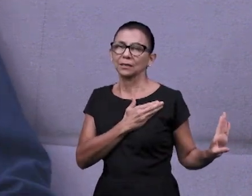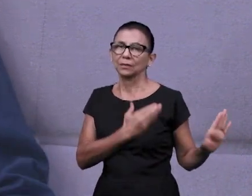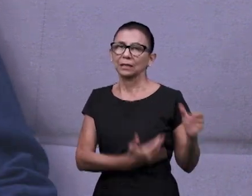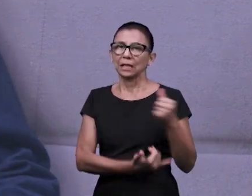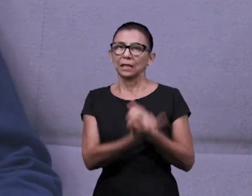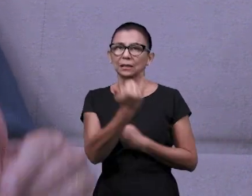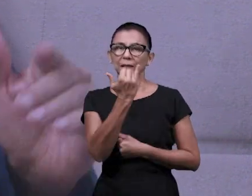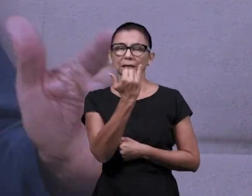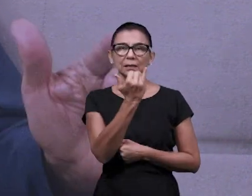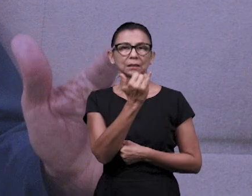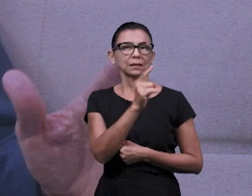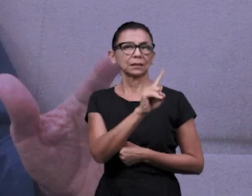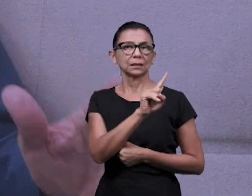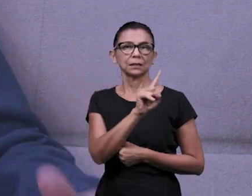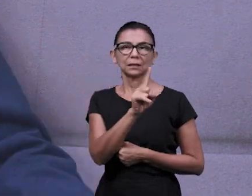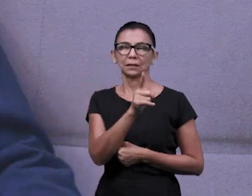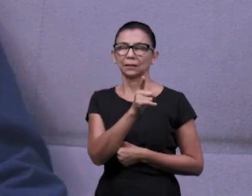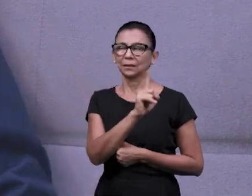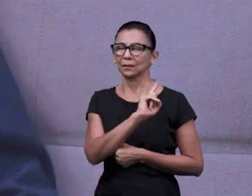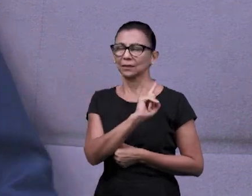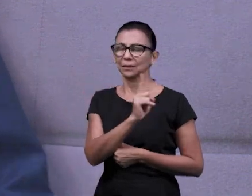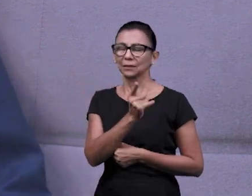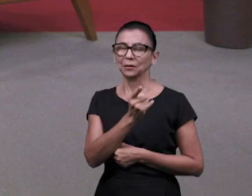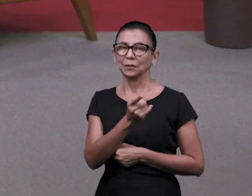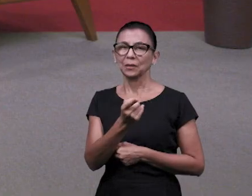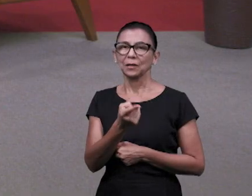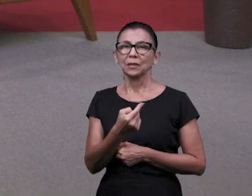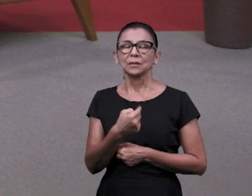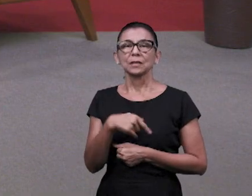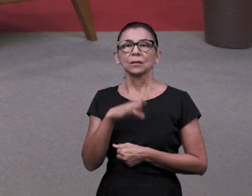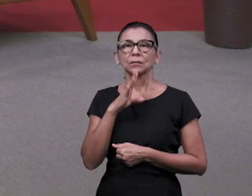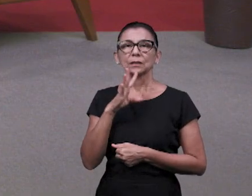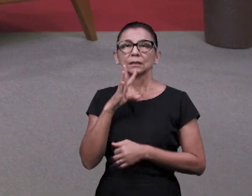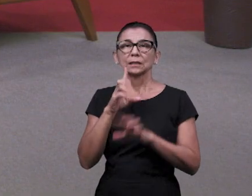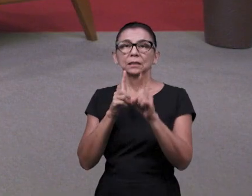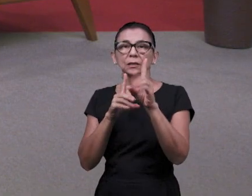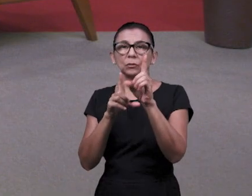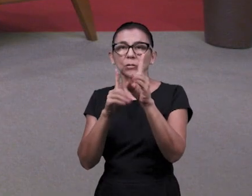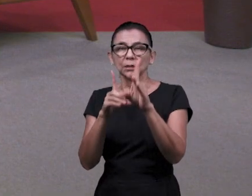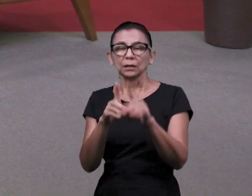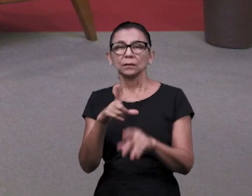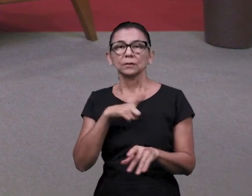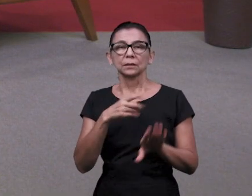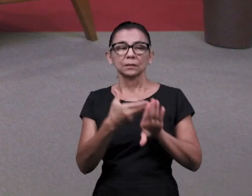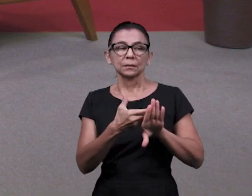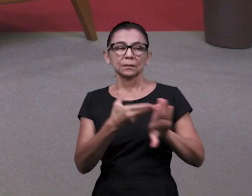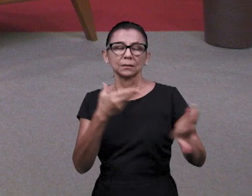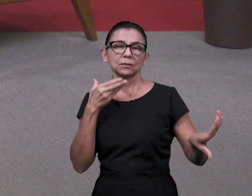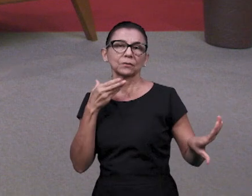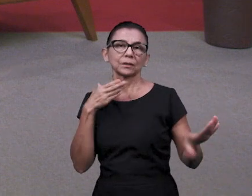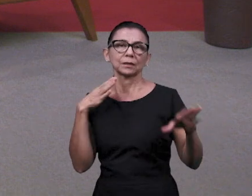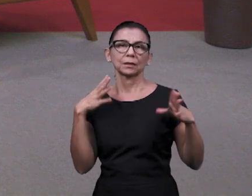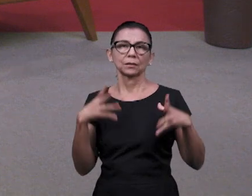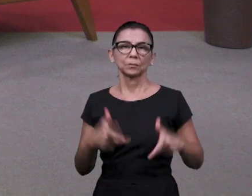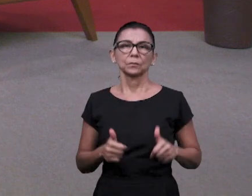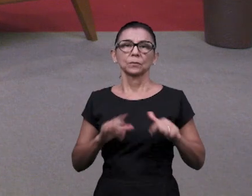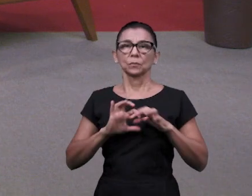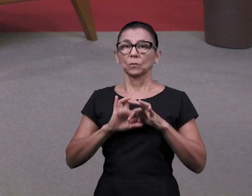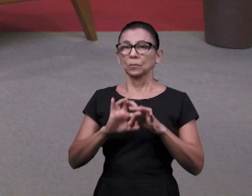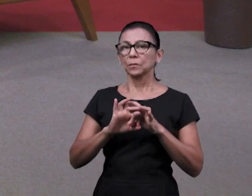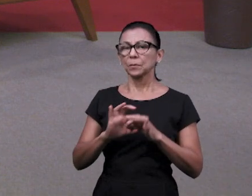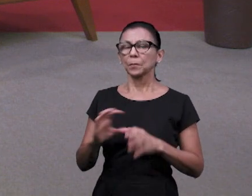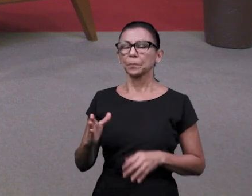la sanctification et à la véritable communion. Gloire à Dieu. Je vais lire un texte que